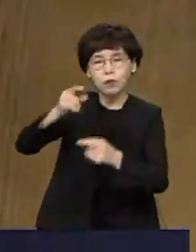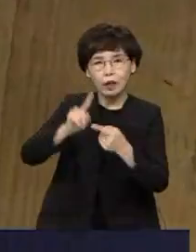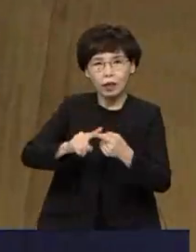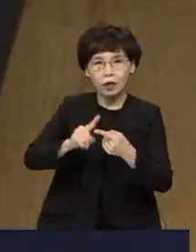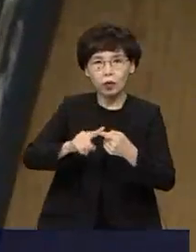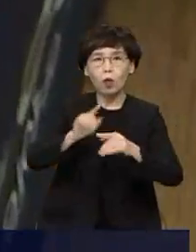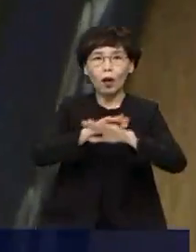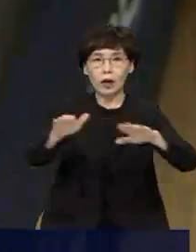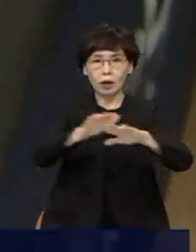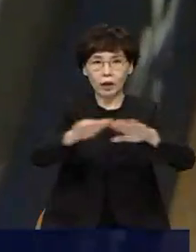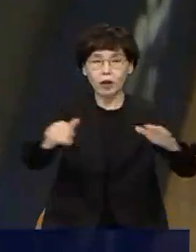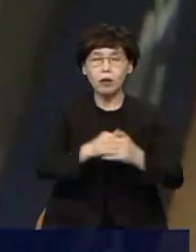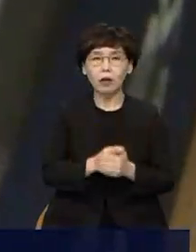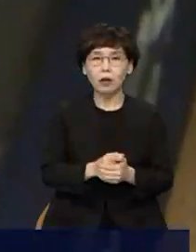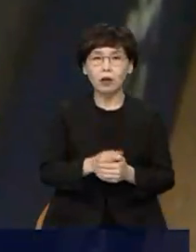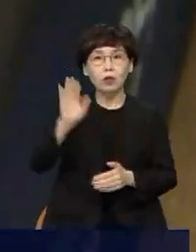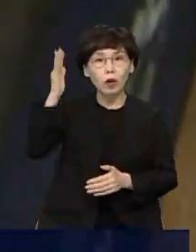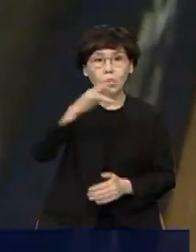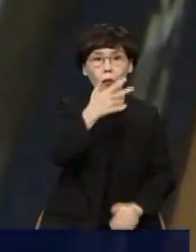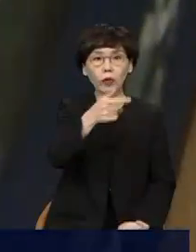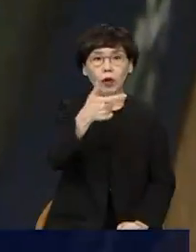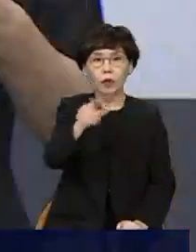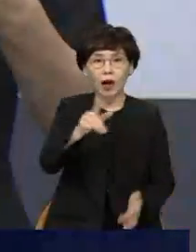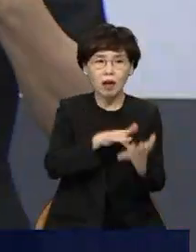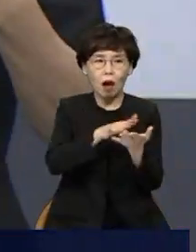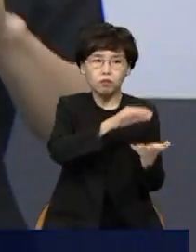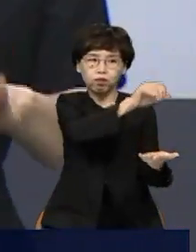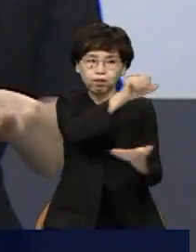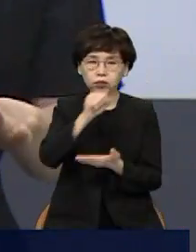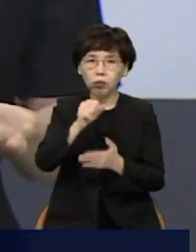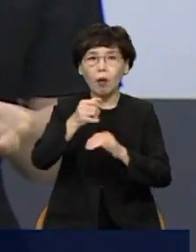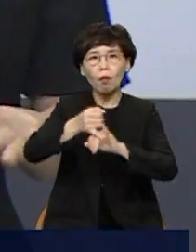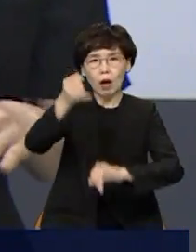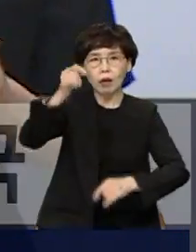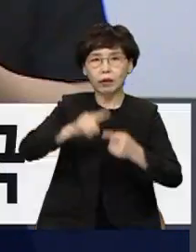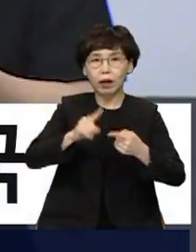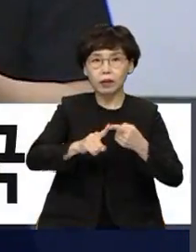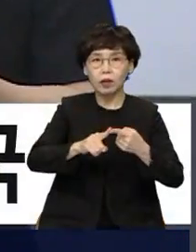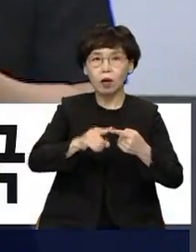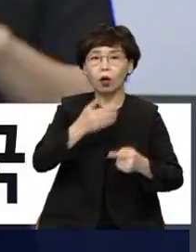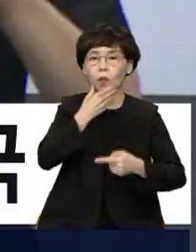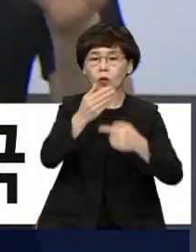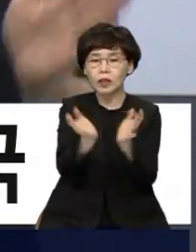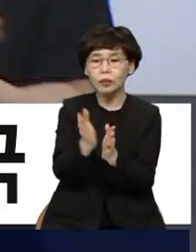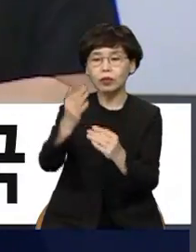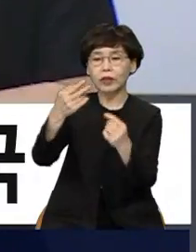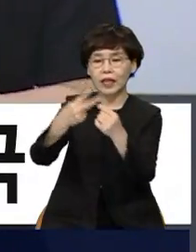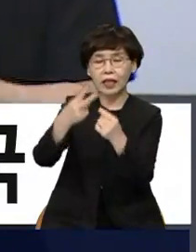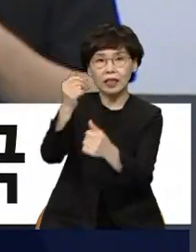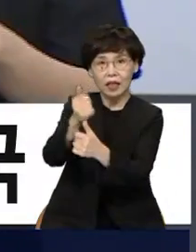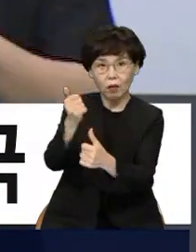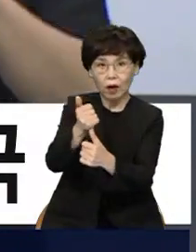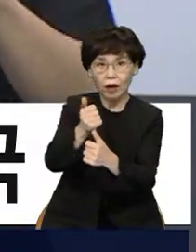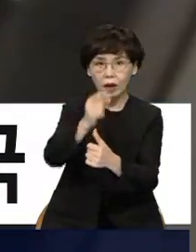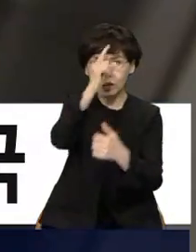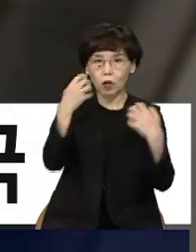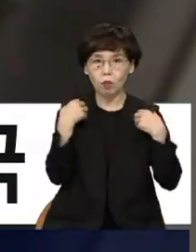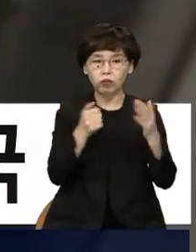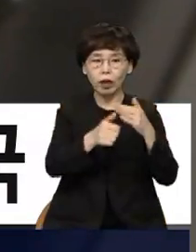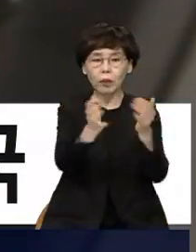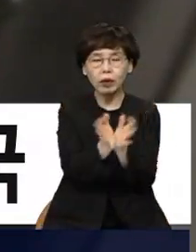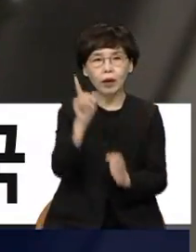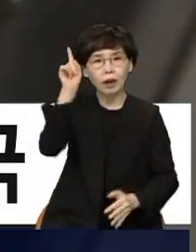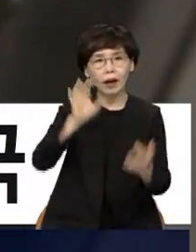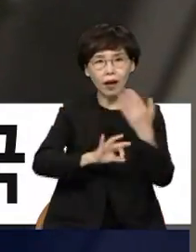최근 백신 공급 차질을 부른 모더나 백신과 관련해 강도태 복지부 2차관을 대표로 하는 정부 대표단이 내일